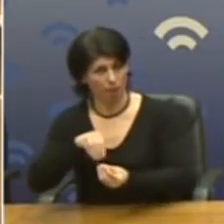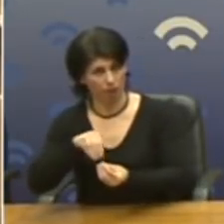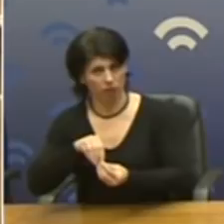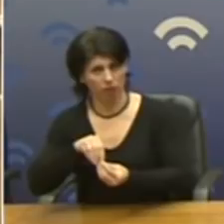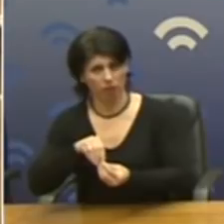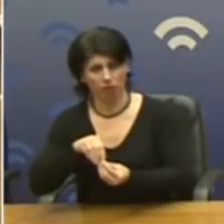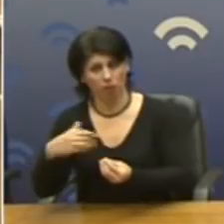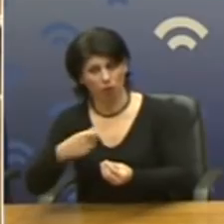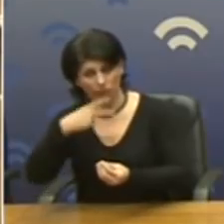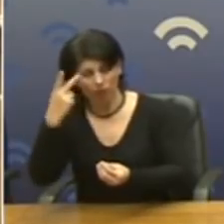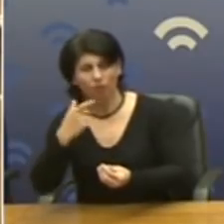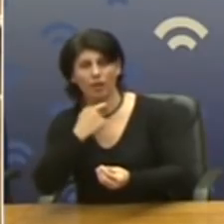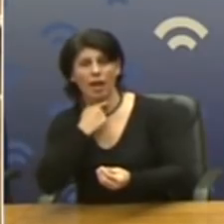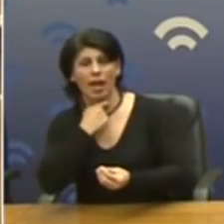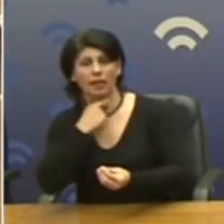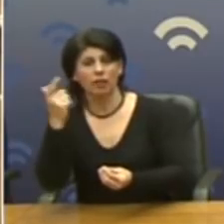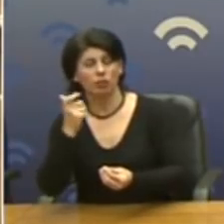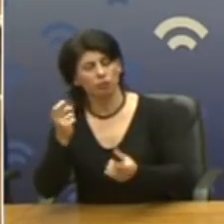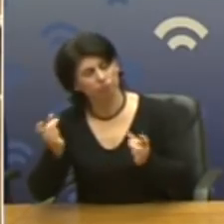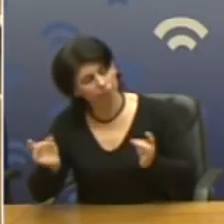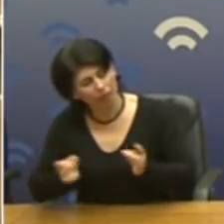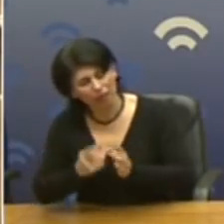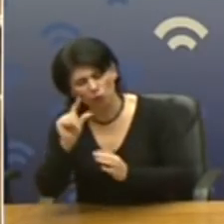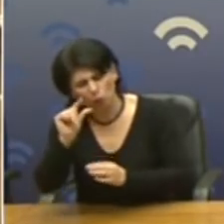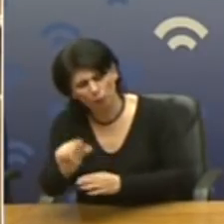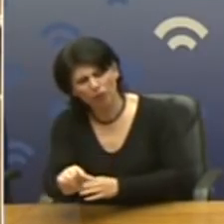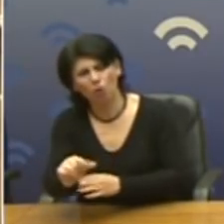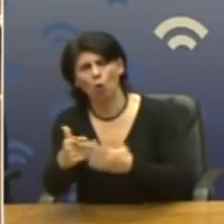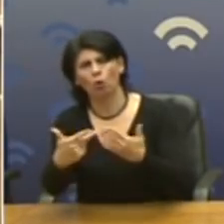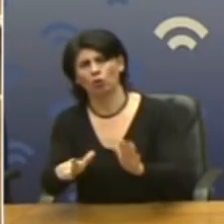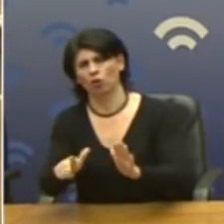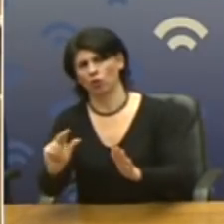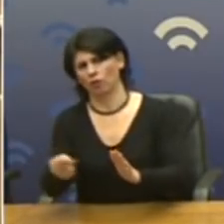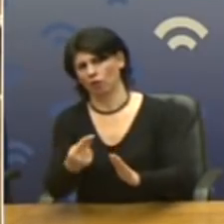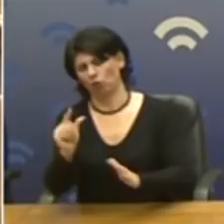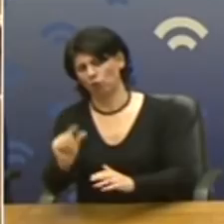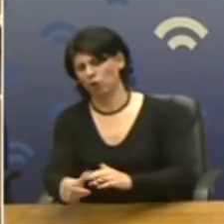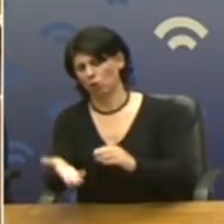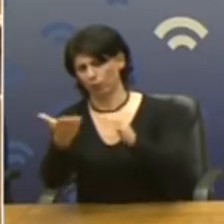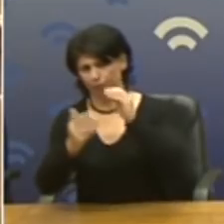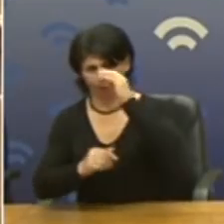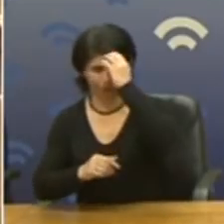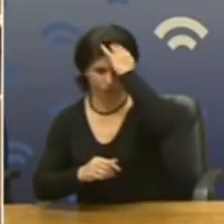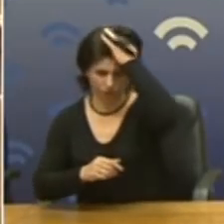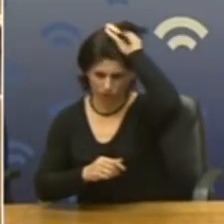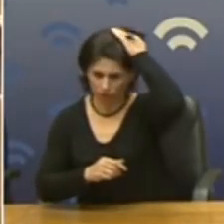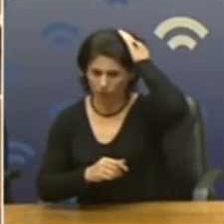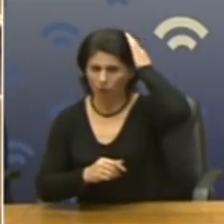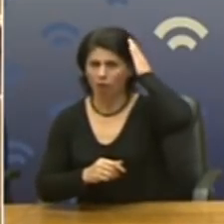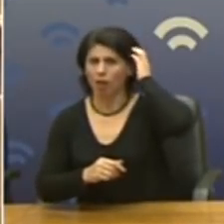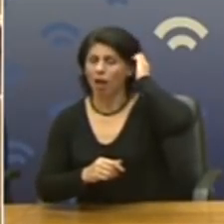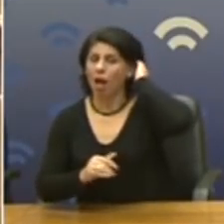στους δικαιούχους του έκτακτου επιδόματος έστω αυτού του πενιχρού των 800 ευρώ. Ενώ ταυτόχρονα